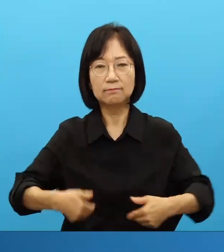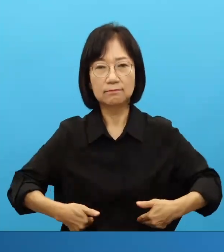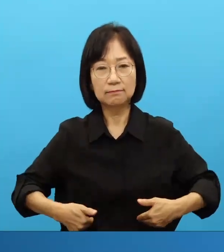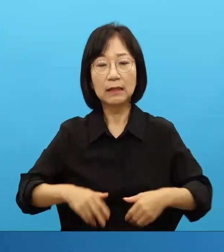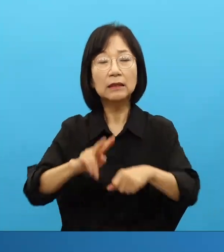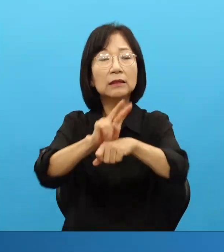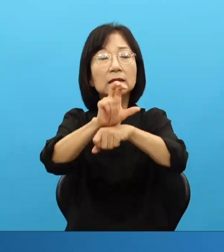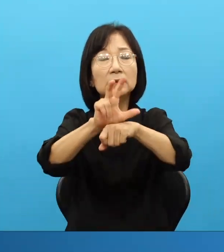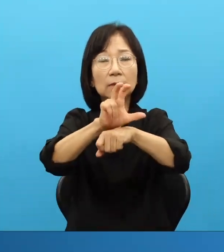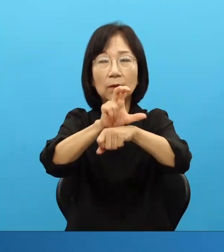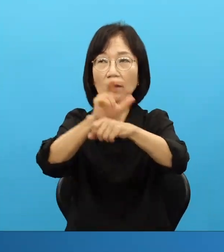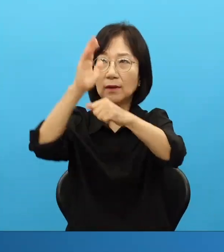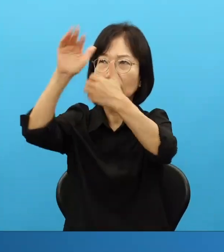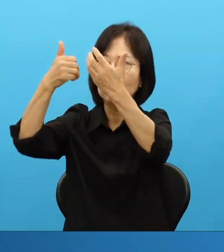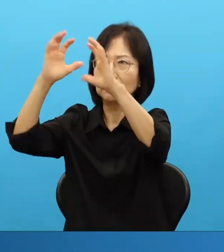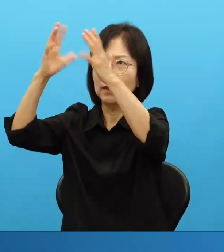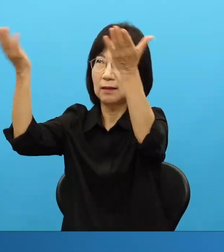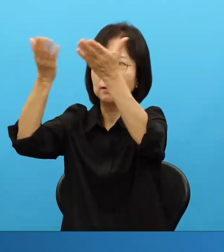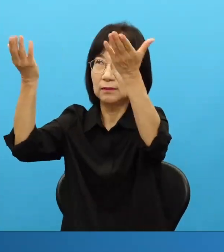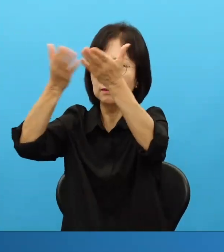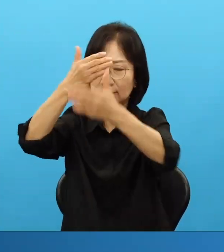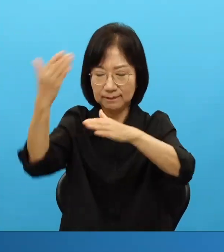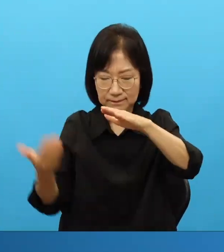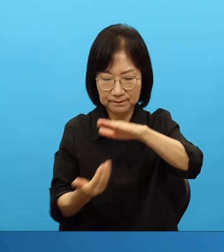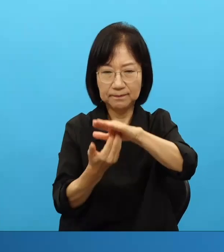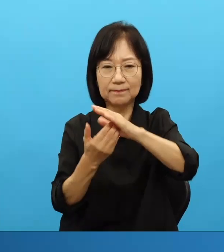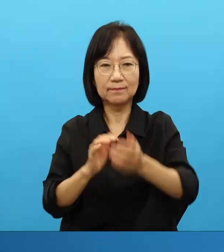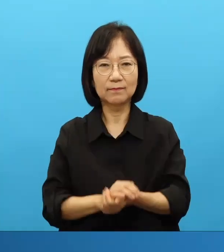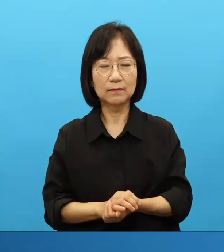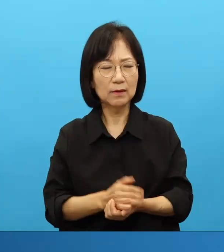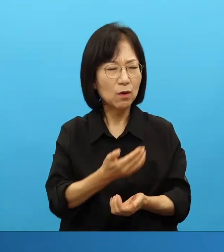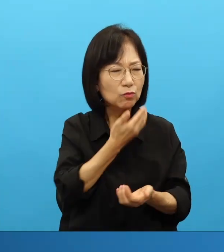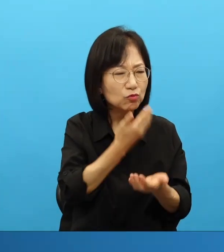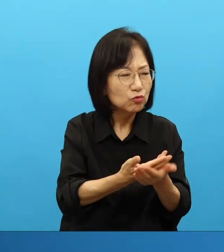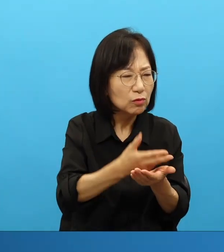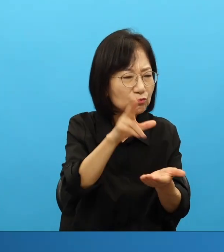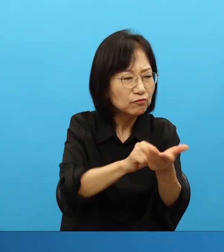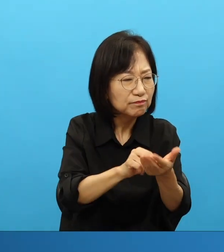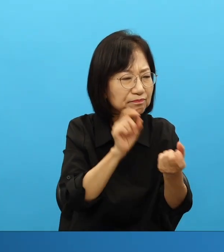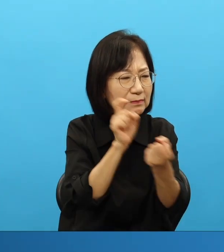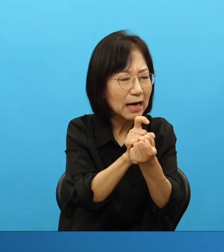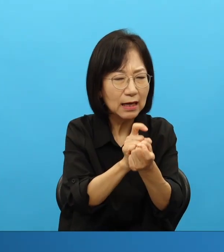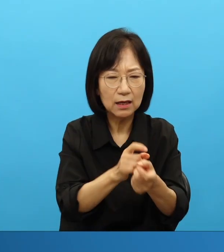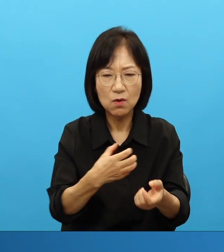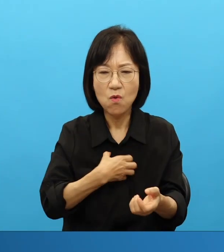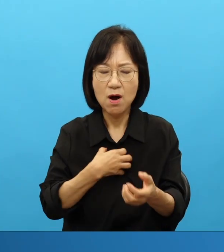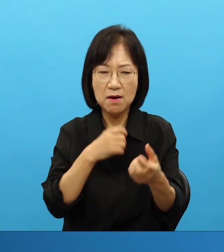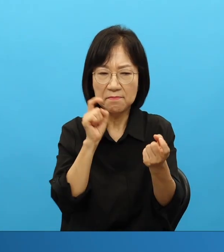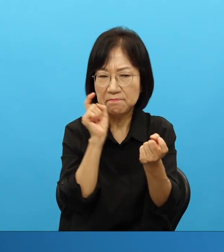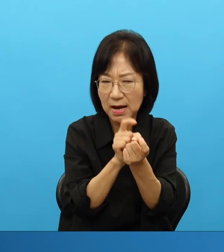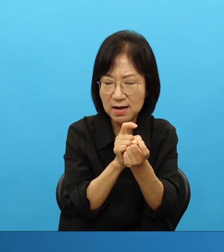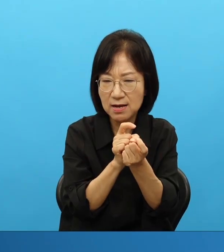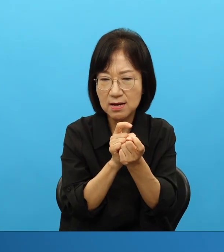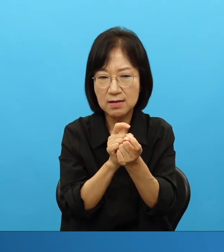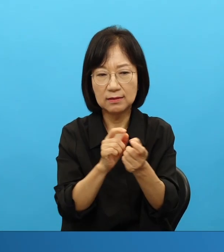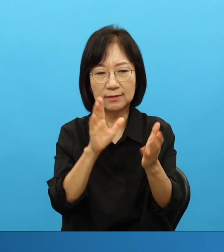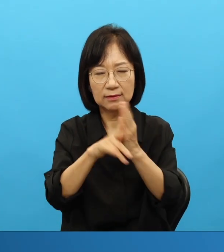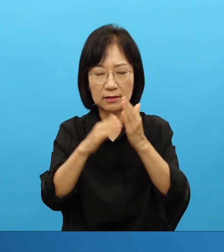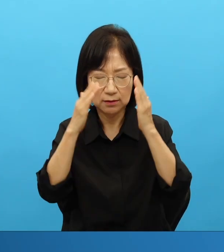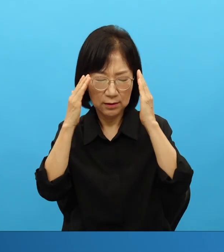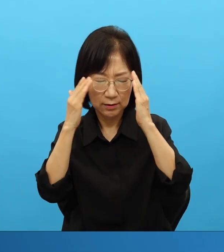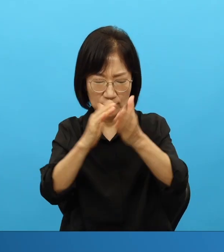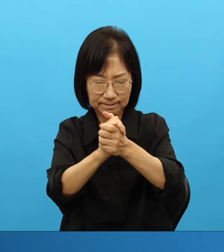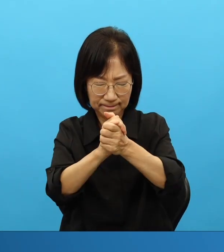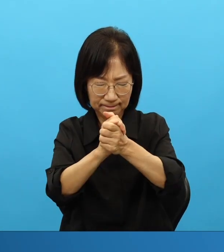나라의 일이 중요한 일을 만났습니다. 위기 만났습니다. 축복의 일을 만났습니다. 집중해라. 마지막